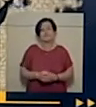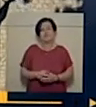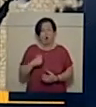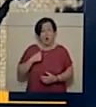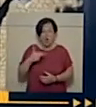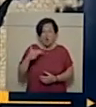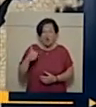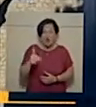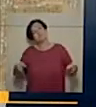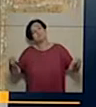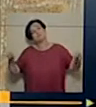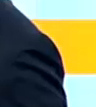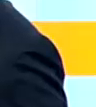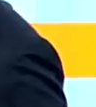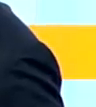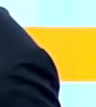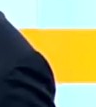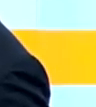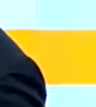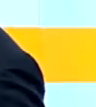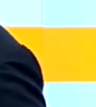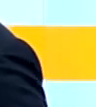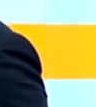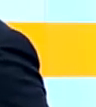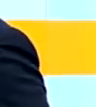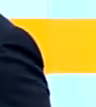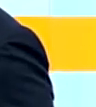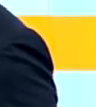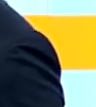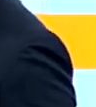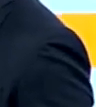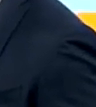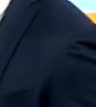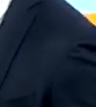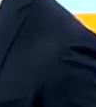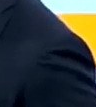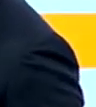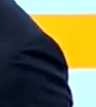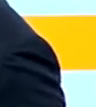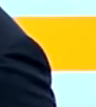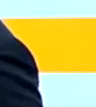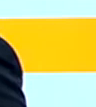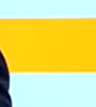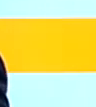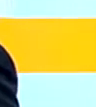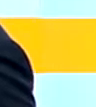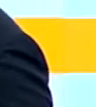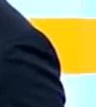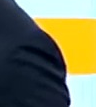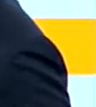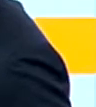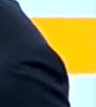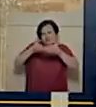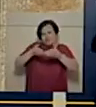τη στελέχωση του διδακτικού προσωπικού. Στο πορτρέτο και σε αυτή την εξωσχολική διαδικασία του Μίκη του Θεοδωράκη, το πορτρέτο του